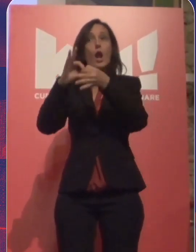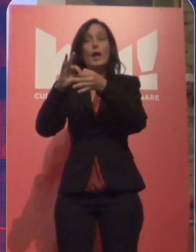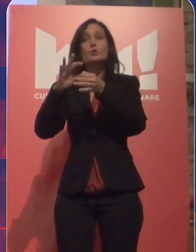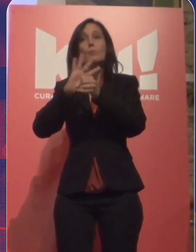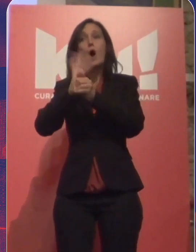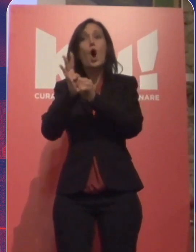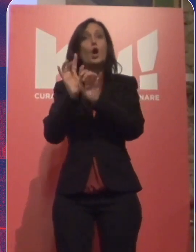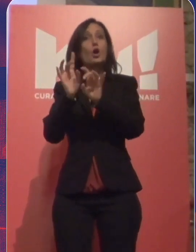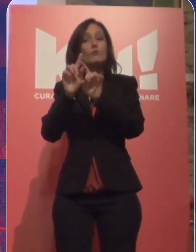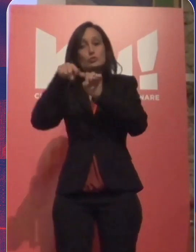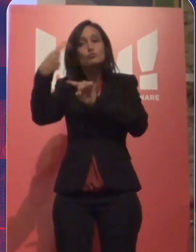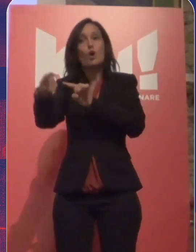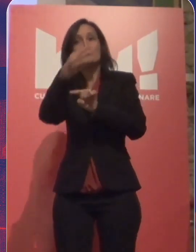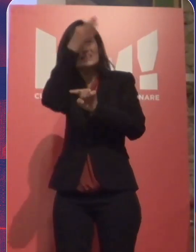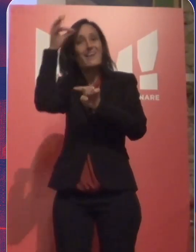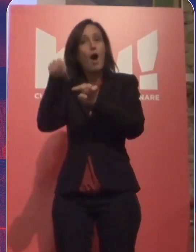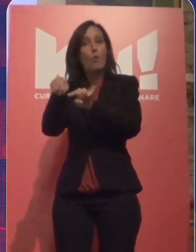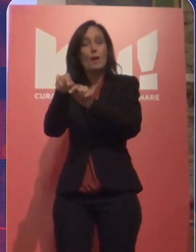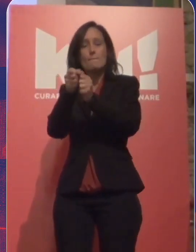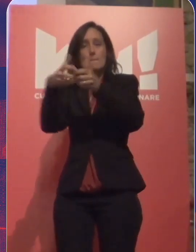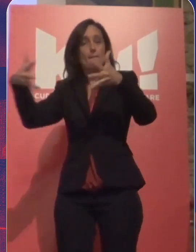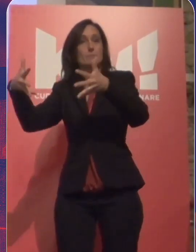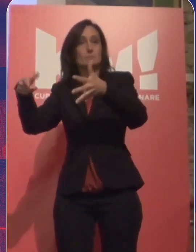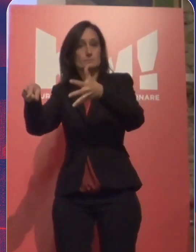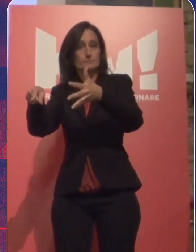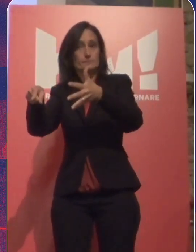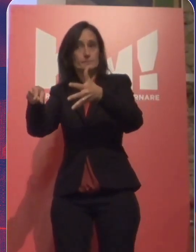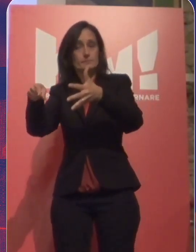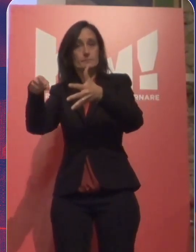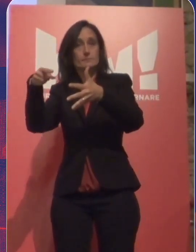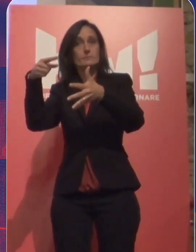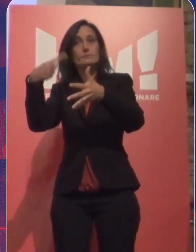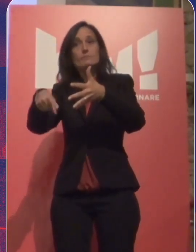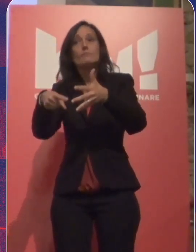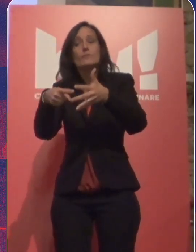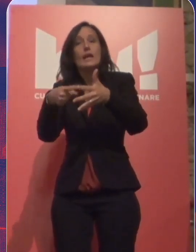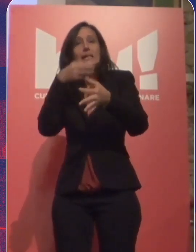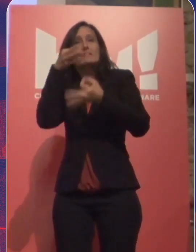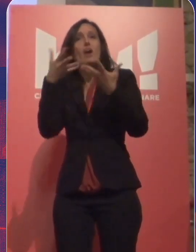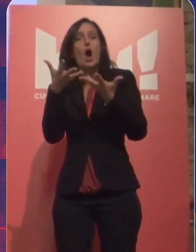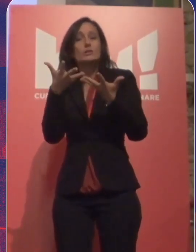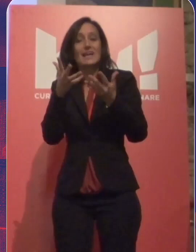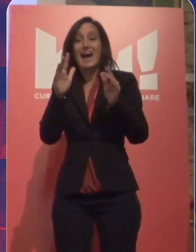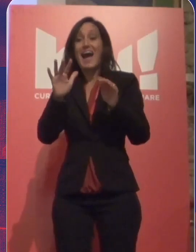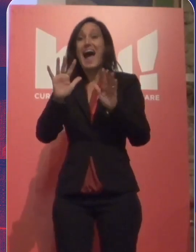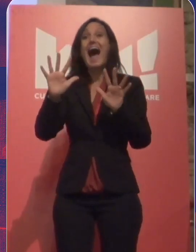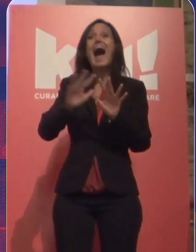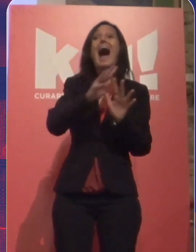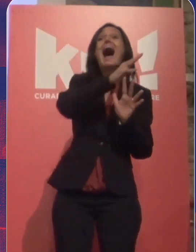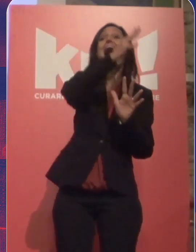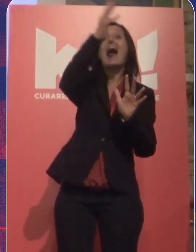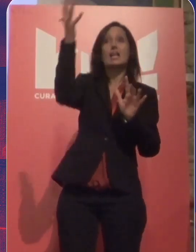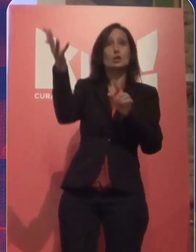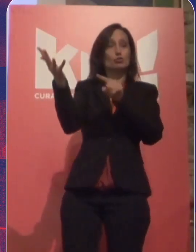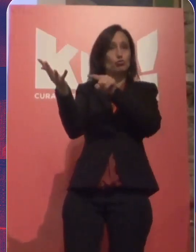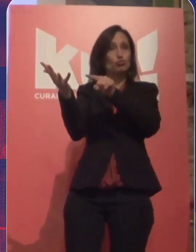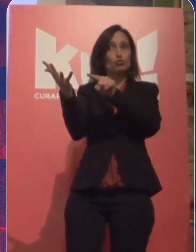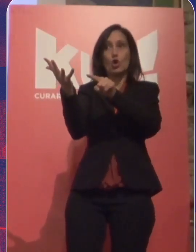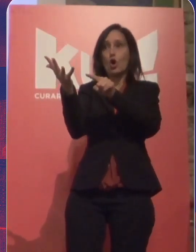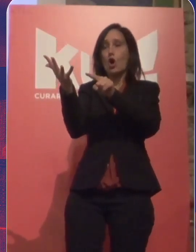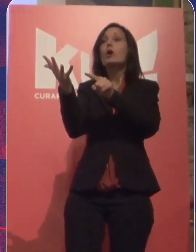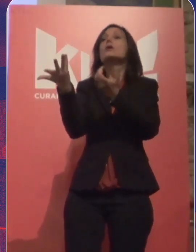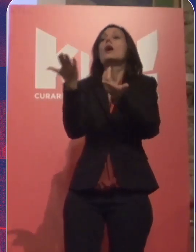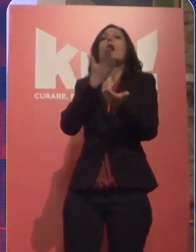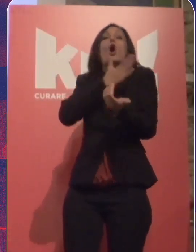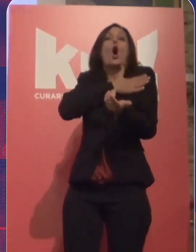esattamente questo doppio movimento l'altro si disfa sotto i colpi della pandemia e